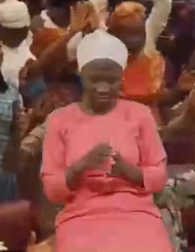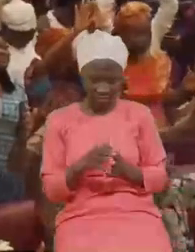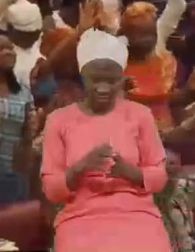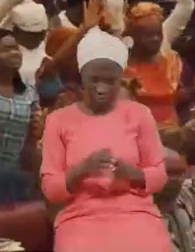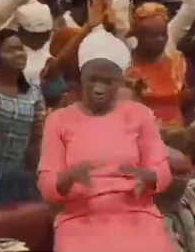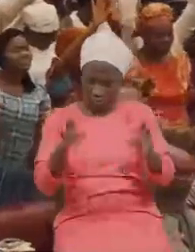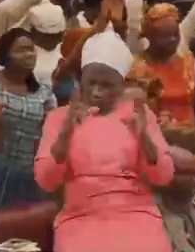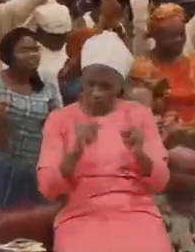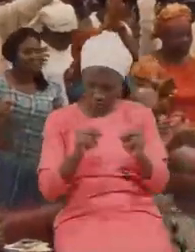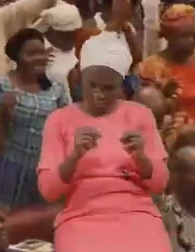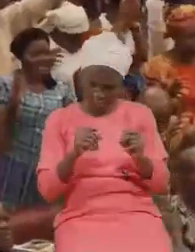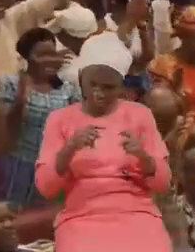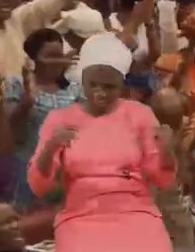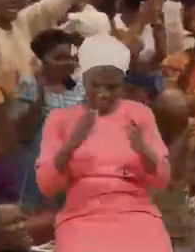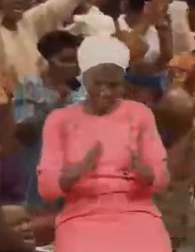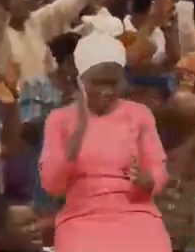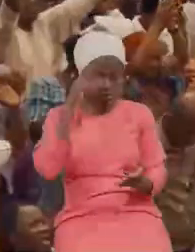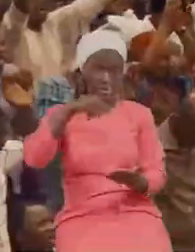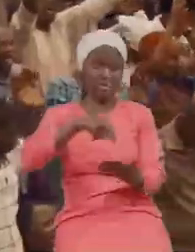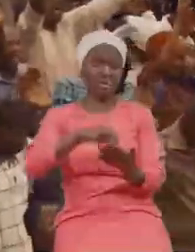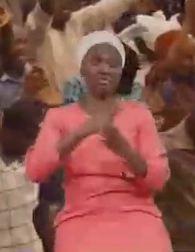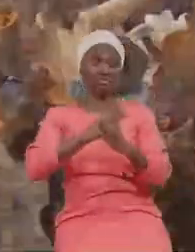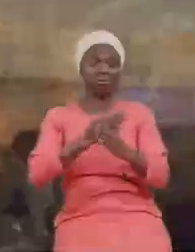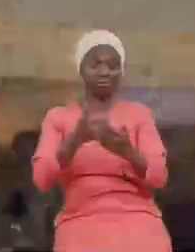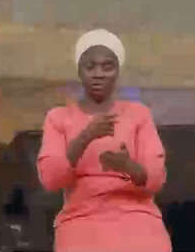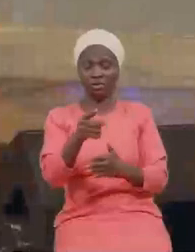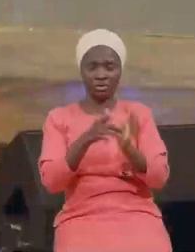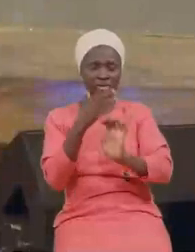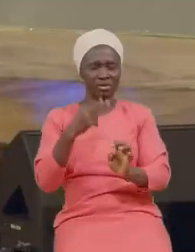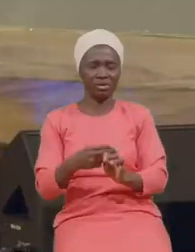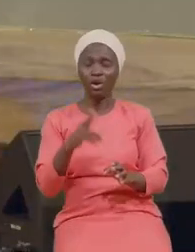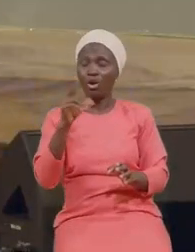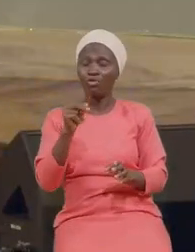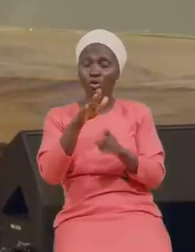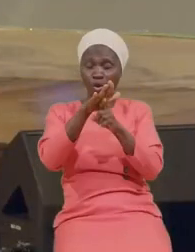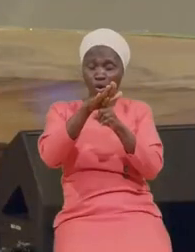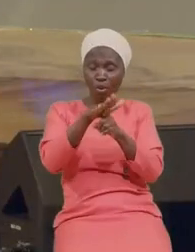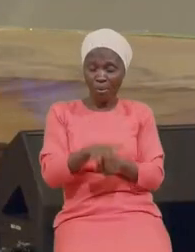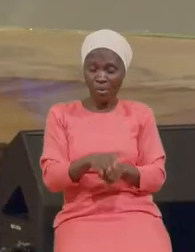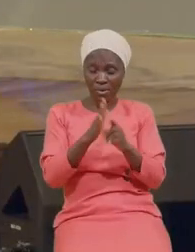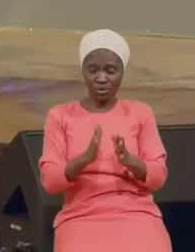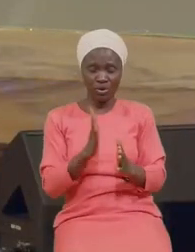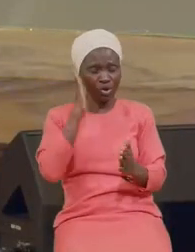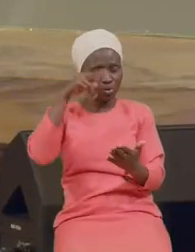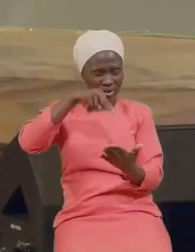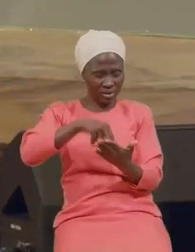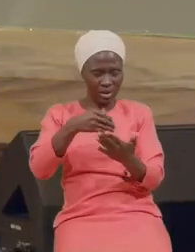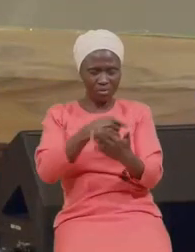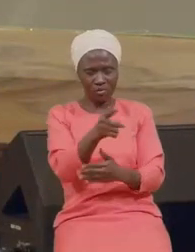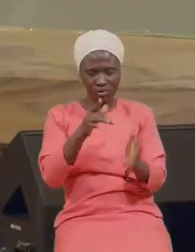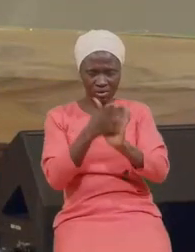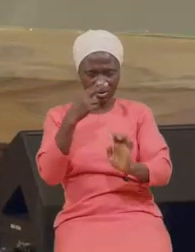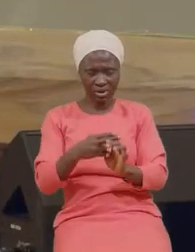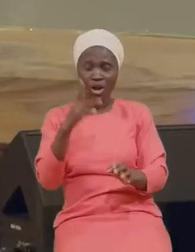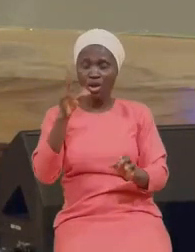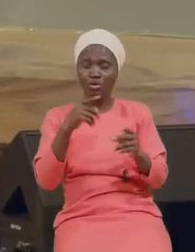au camp l'ennemi de tiendra devant vous aucun oppresseurs de tiendra devant toi aucun persécuteur de